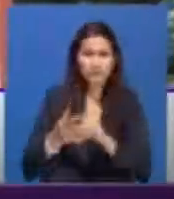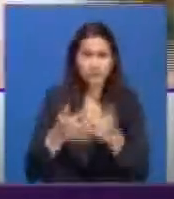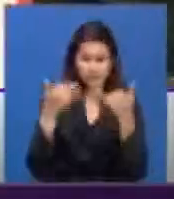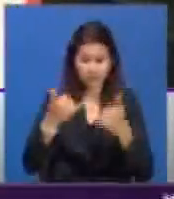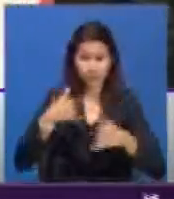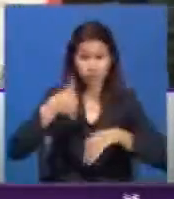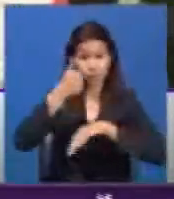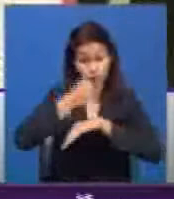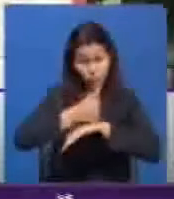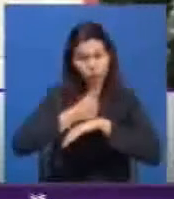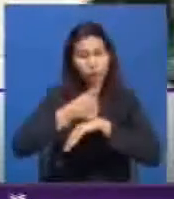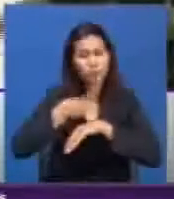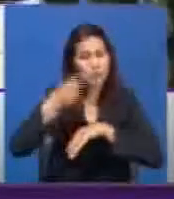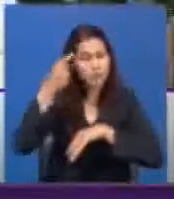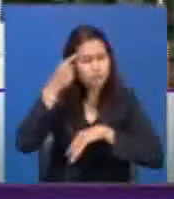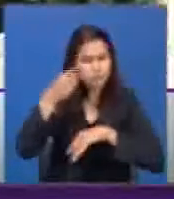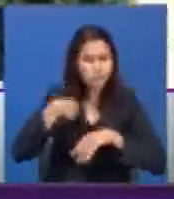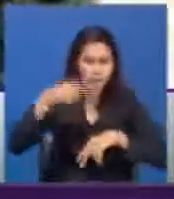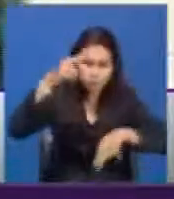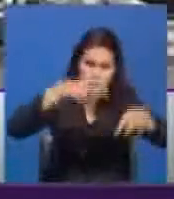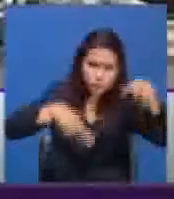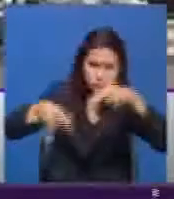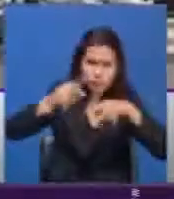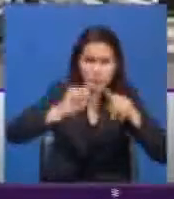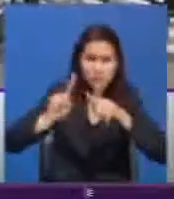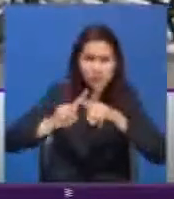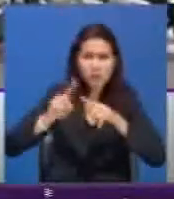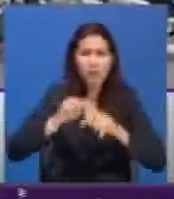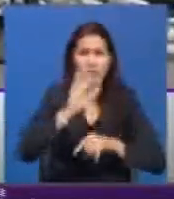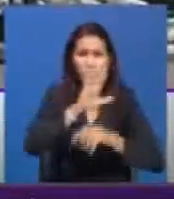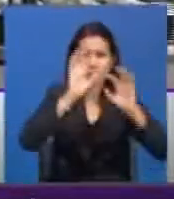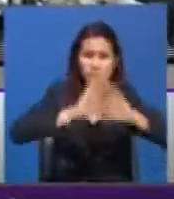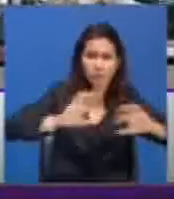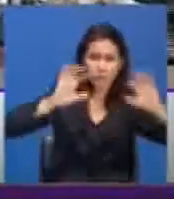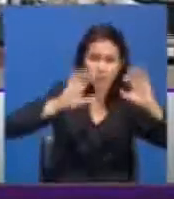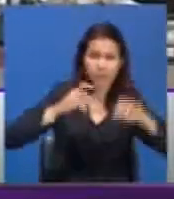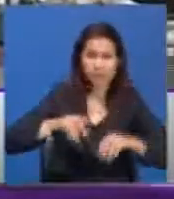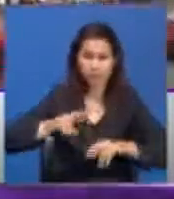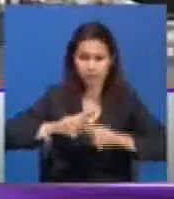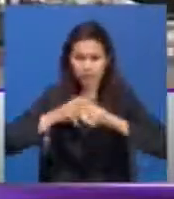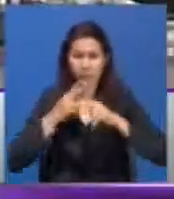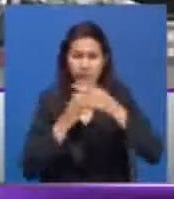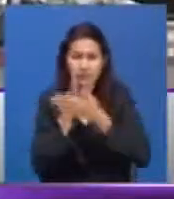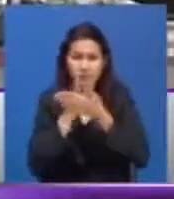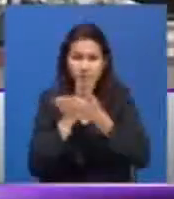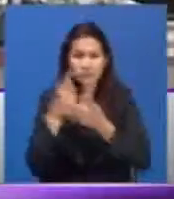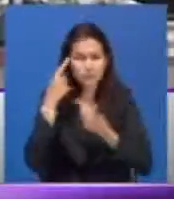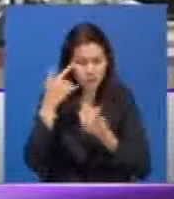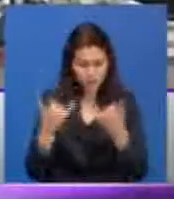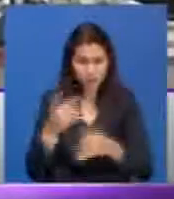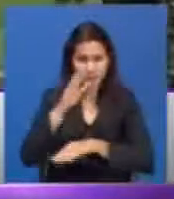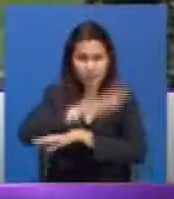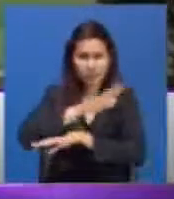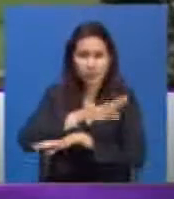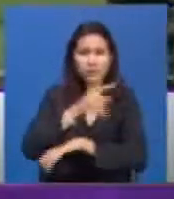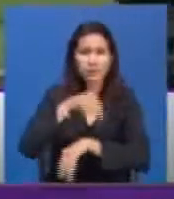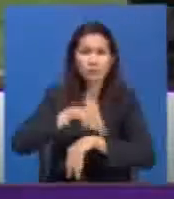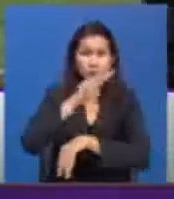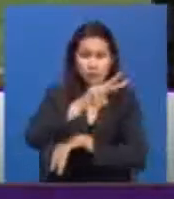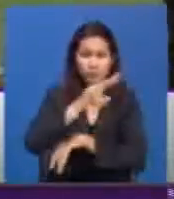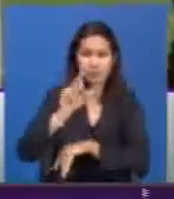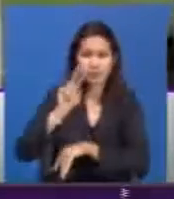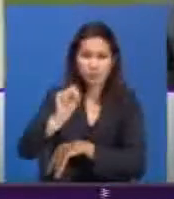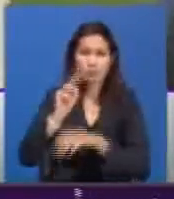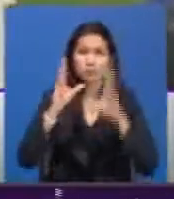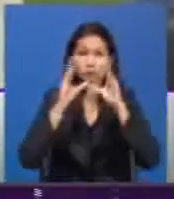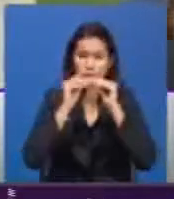มการคณะกรรมการนโยบายและกำกับดูแลรัฐวิสาหกิจเรียกประชุมนัดแรกในเวลา 14:00 น.วันนี้ค่ะเพื่อเป็นการกำหนดนโยบายการบริห